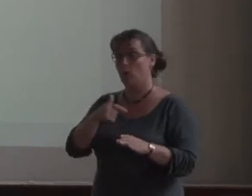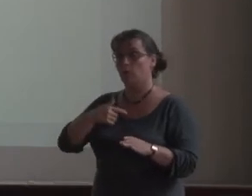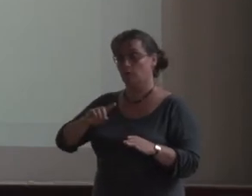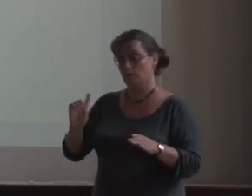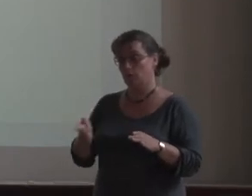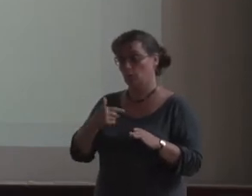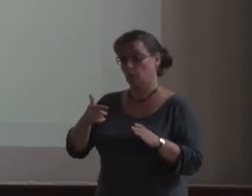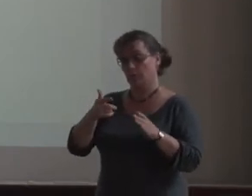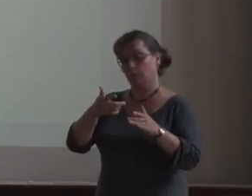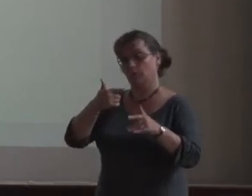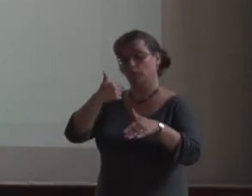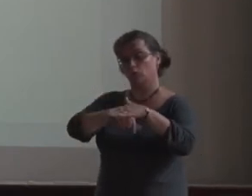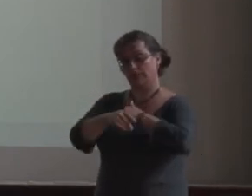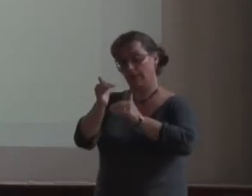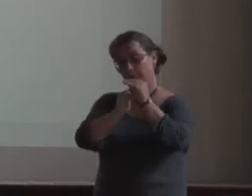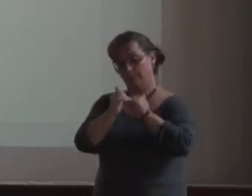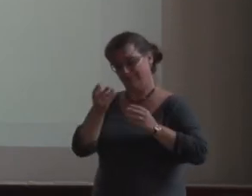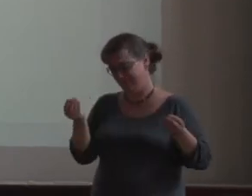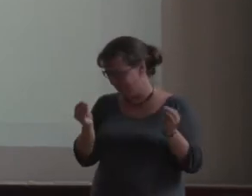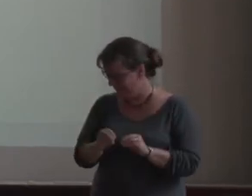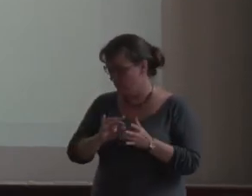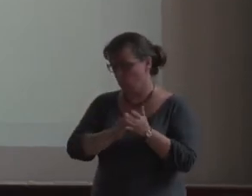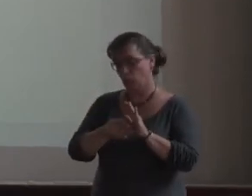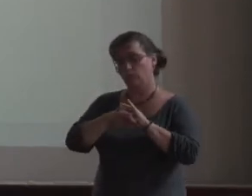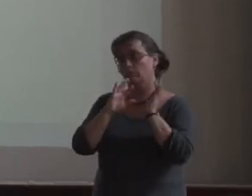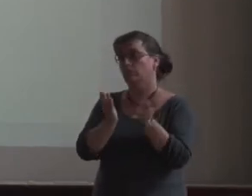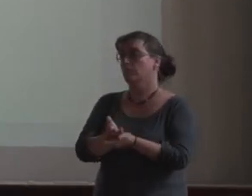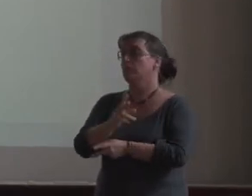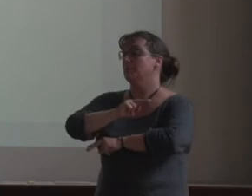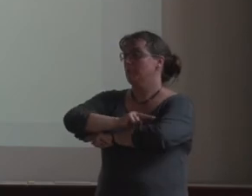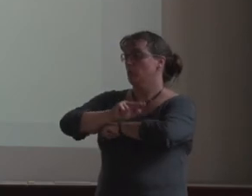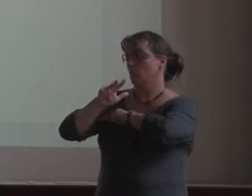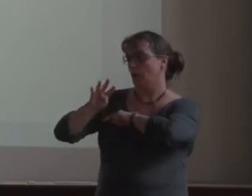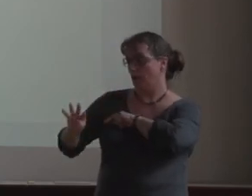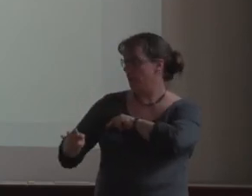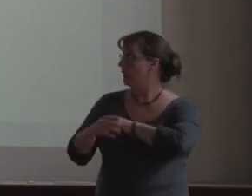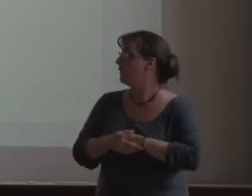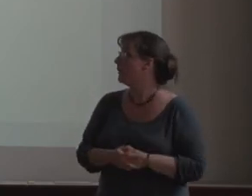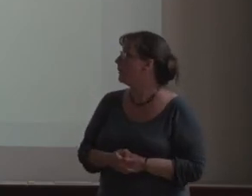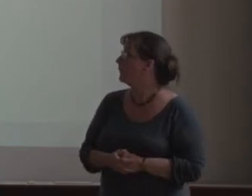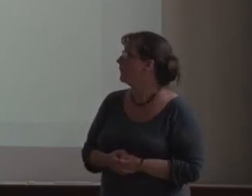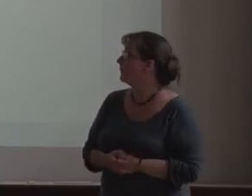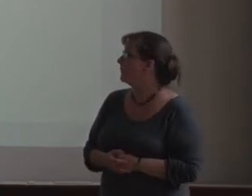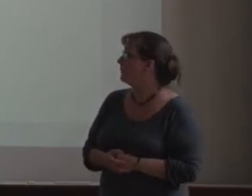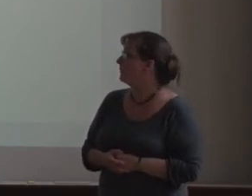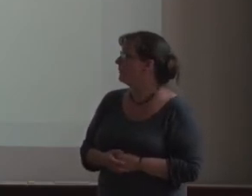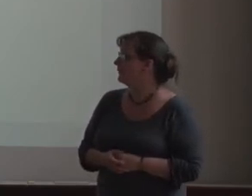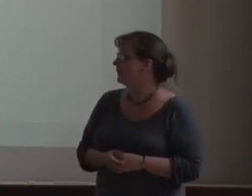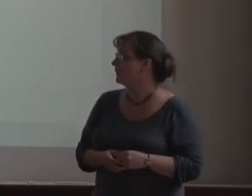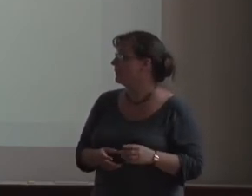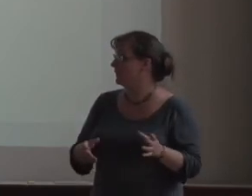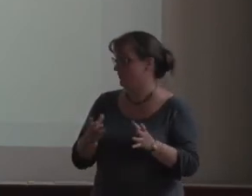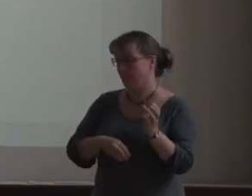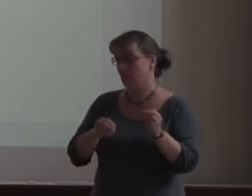logiciels en Python 3, Python 3.4 pour être précis, et une grande partie